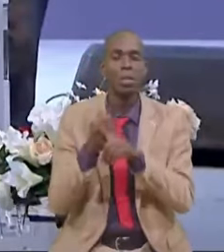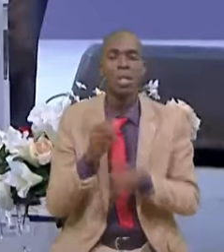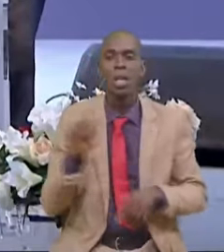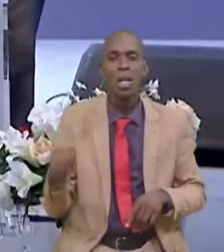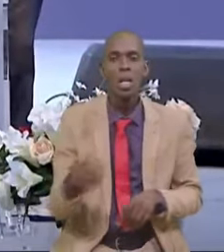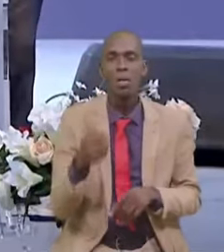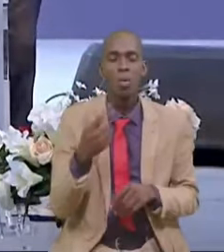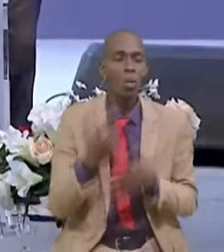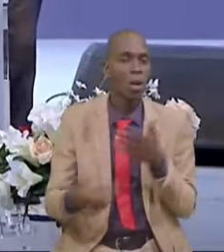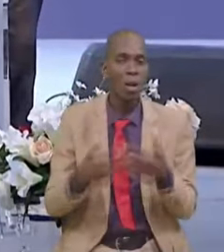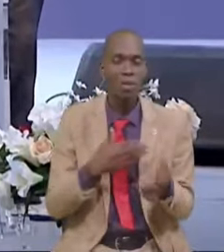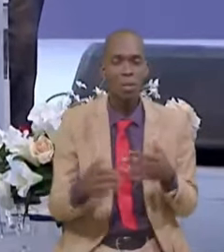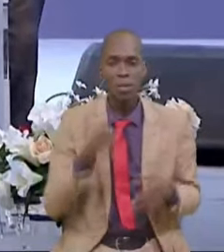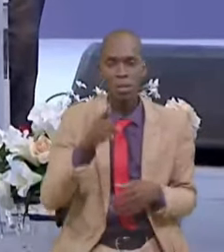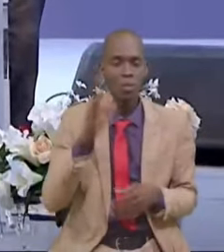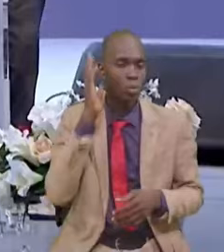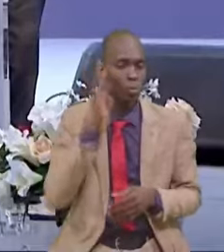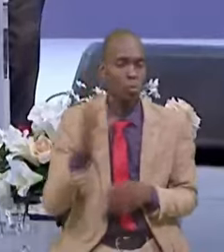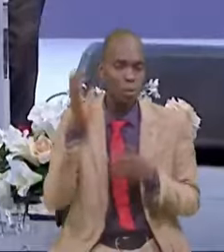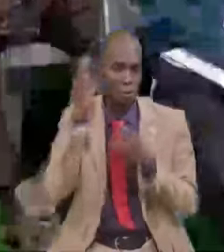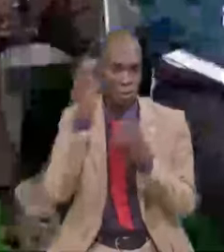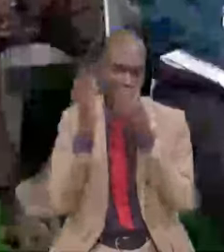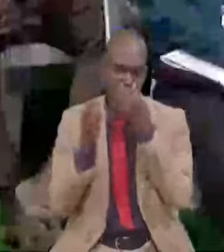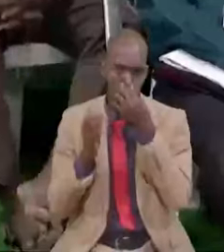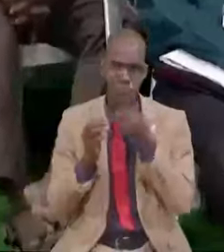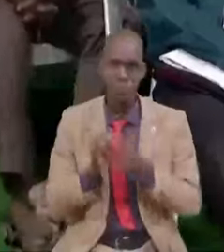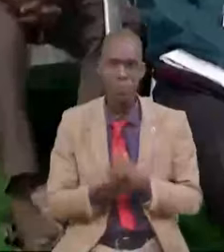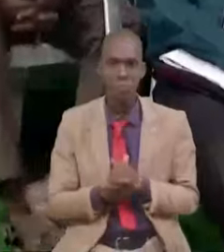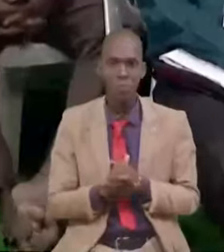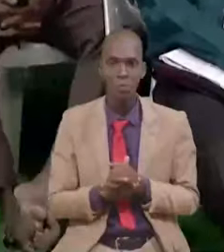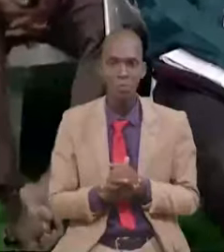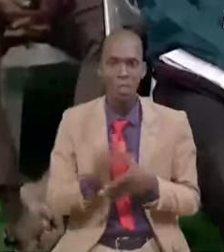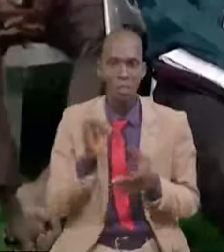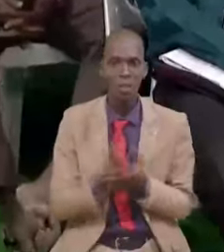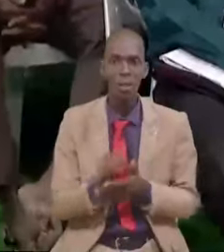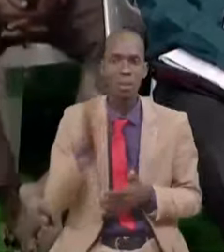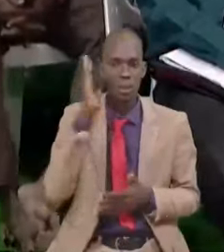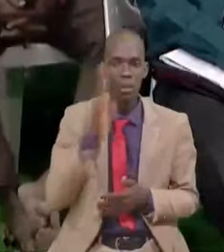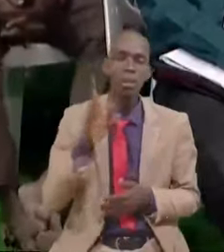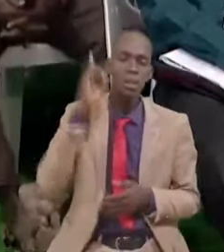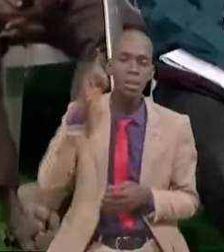Mais elle dira tout ce qu'elle aura entendu. Elle vous l'annoncera.